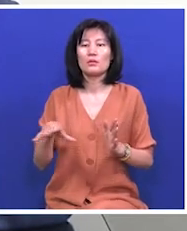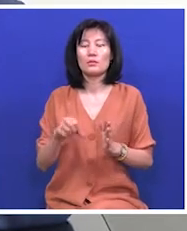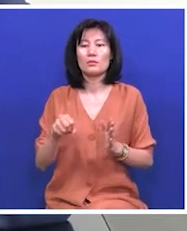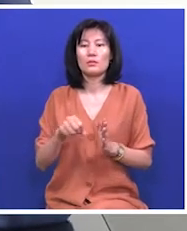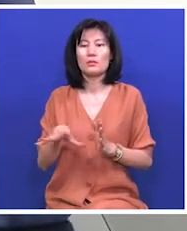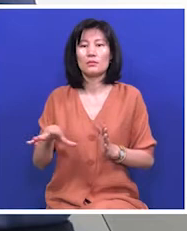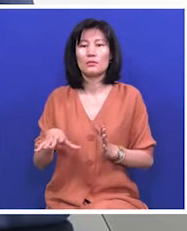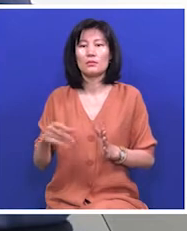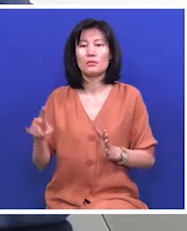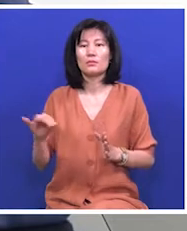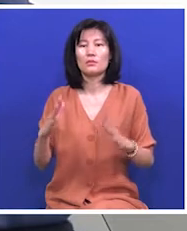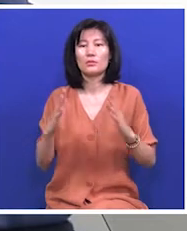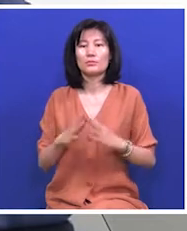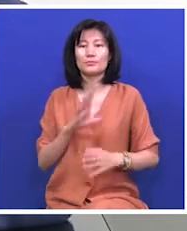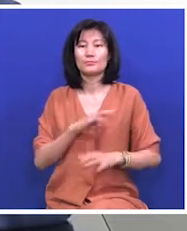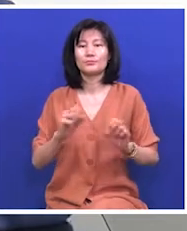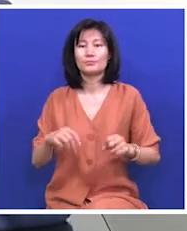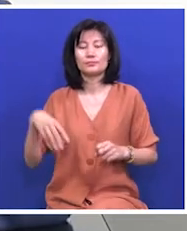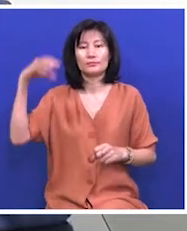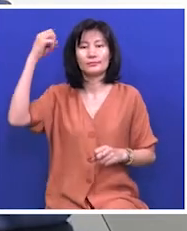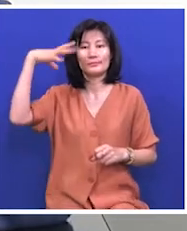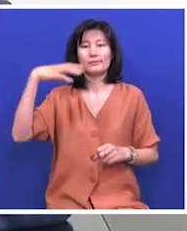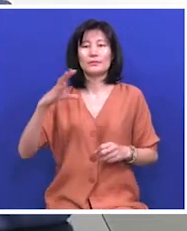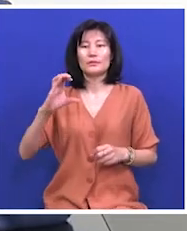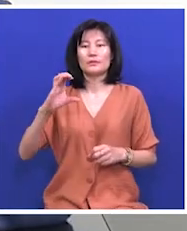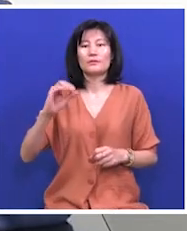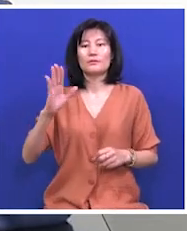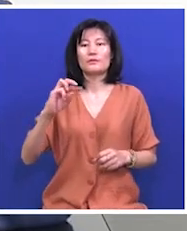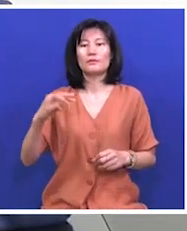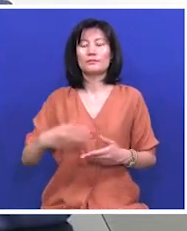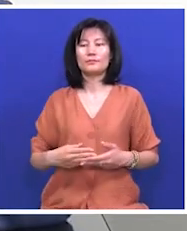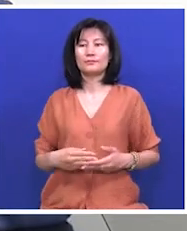бастап, сол үйге дейін жеткенге дейін бүкіл